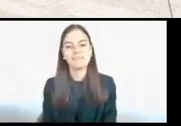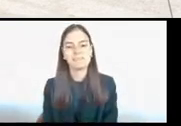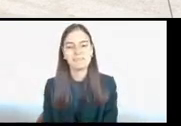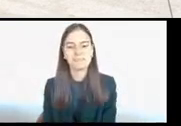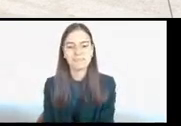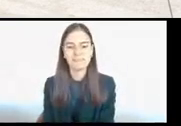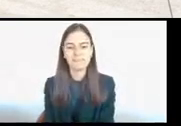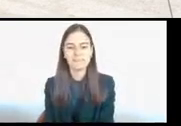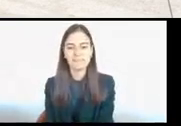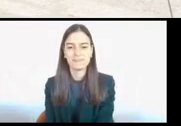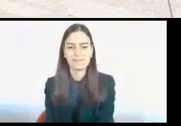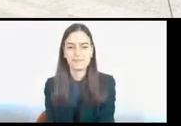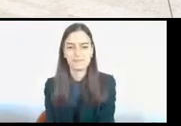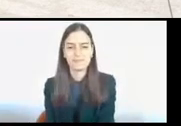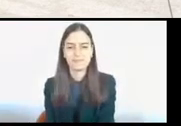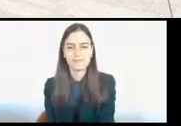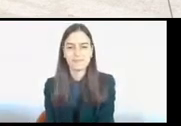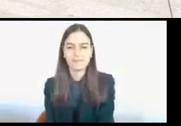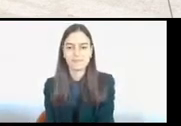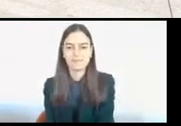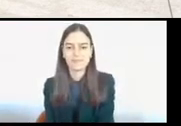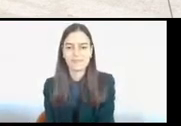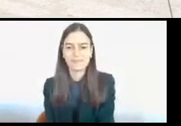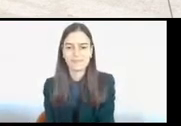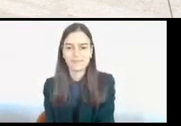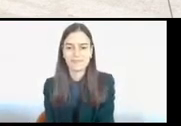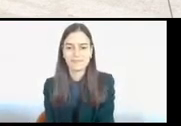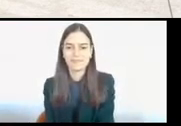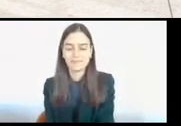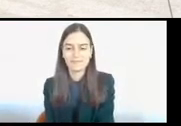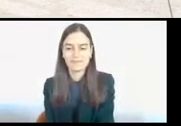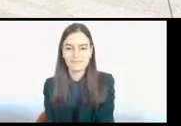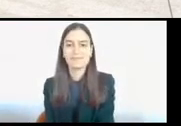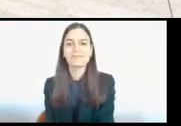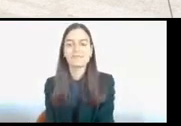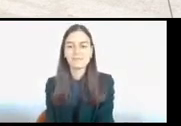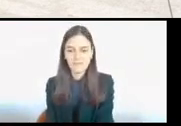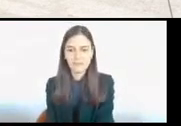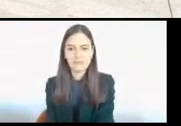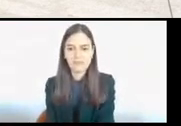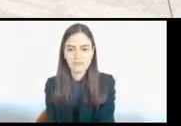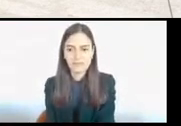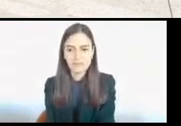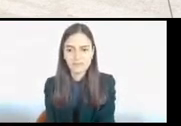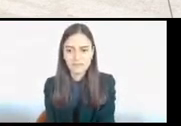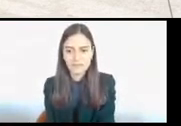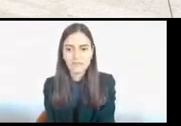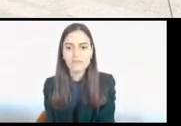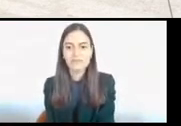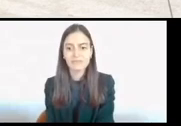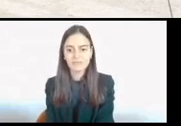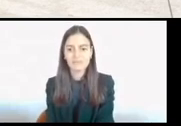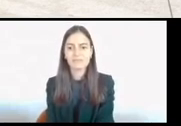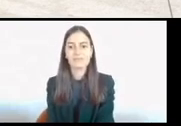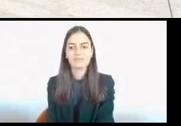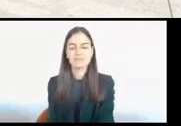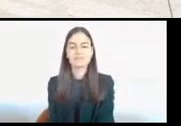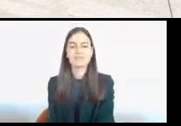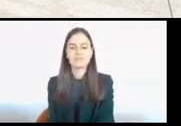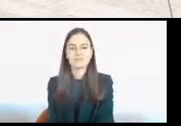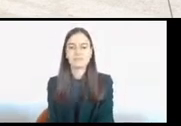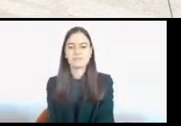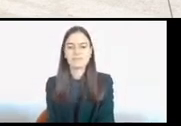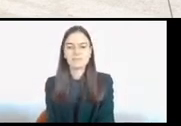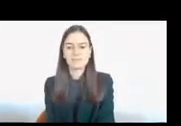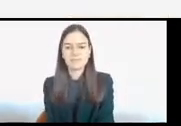retraite. Dans le locatif, il faut bien distinguer la location nue et le meublé. Pour ce qui est de la location nue,